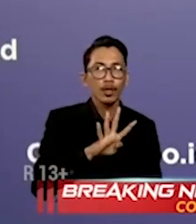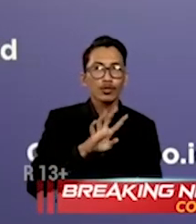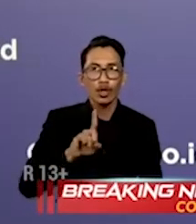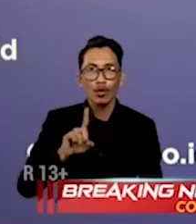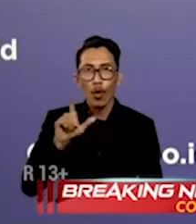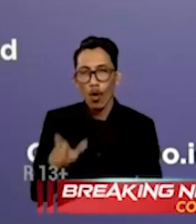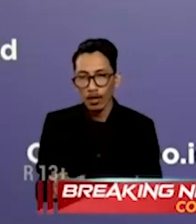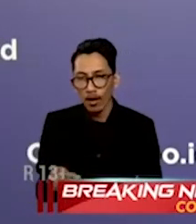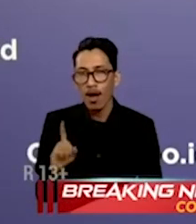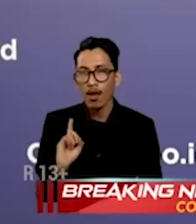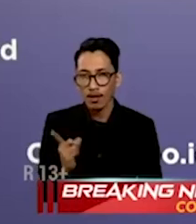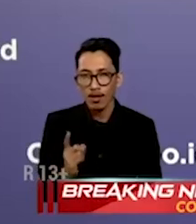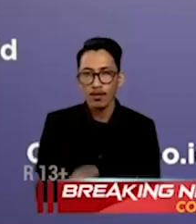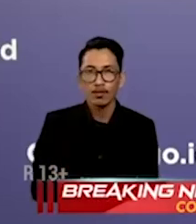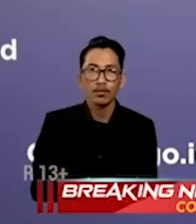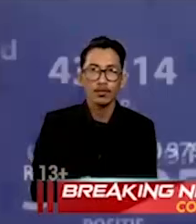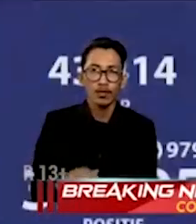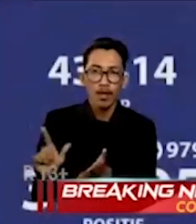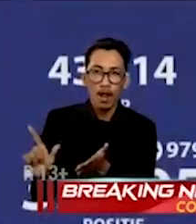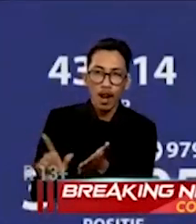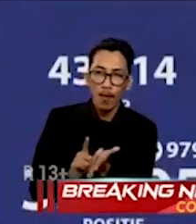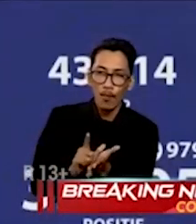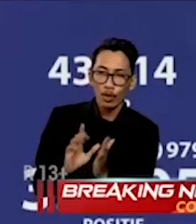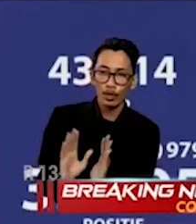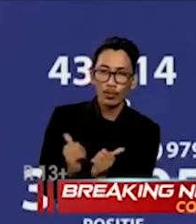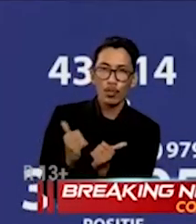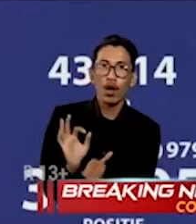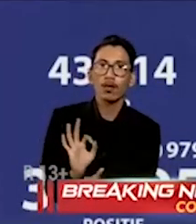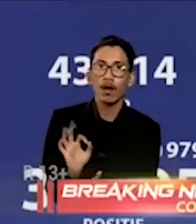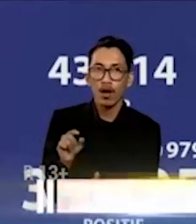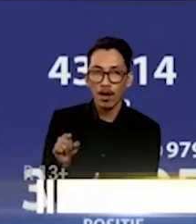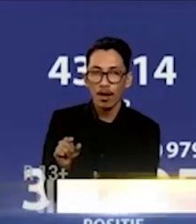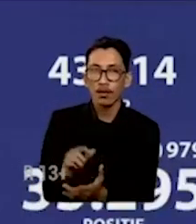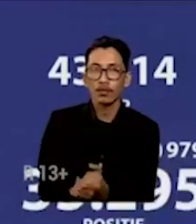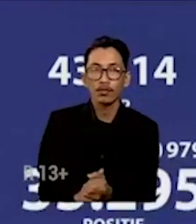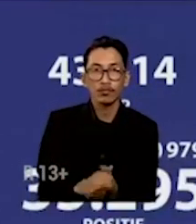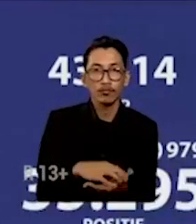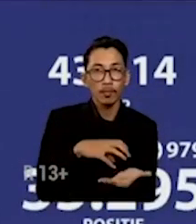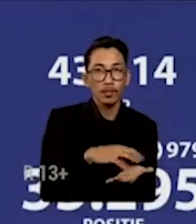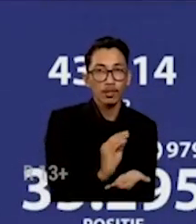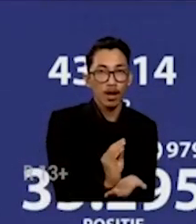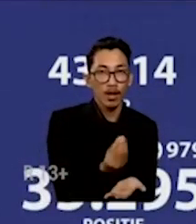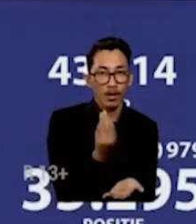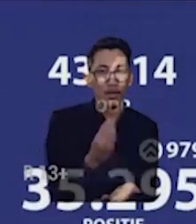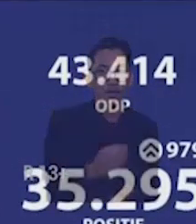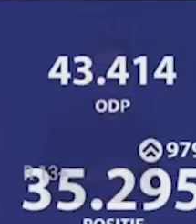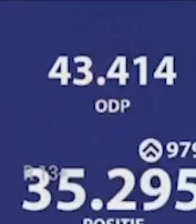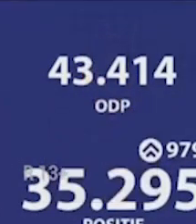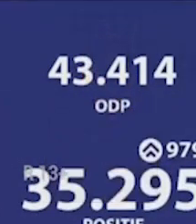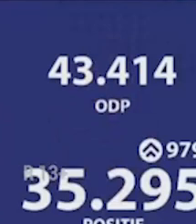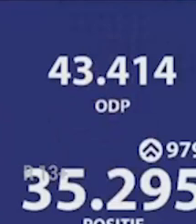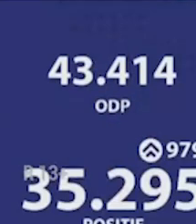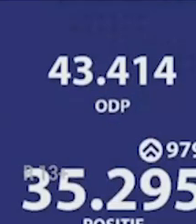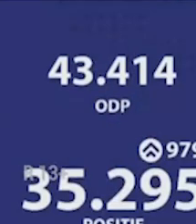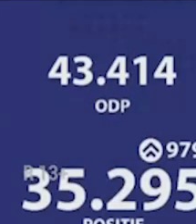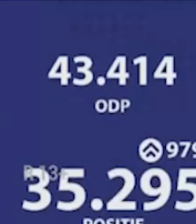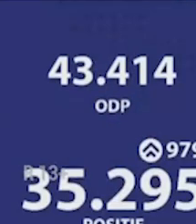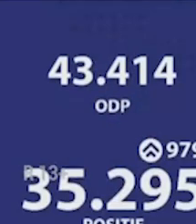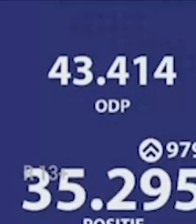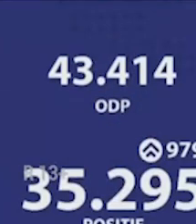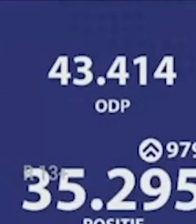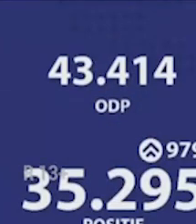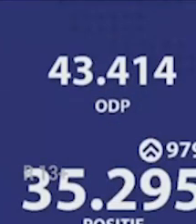dan tidak ada laporan yang sembuh pada hari ini kemudian DKI Jakarta 128 kasus baru